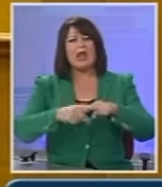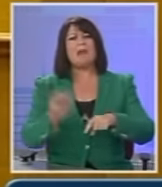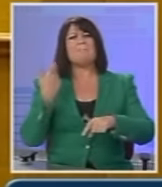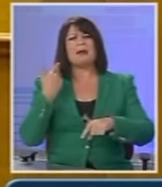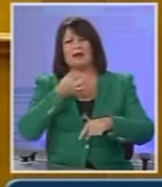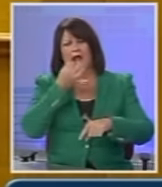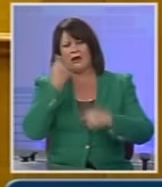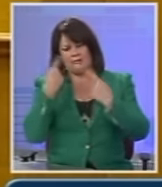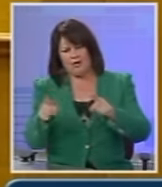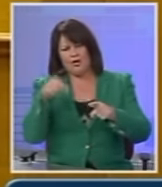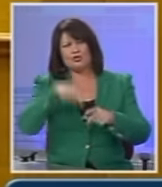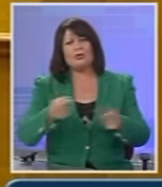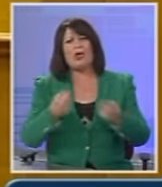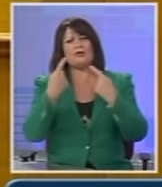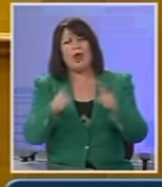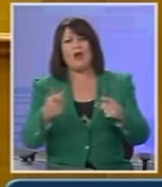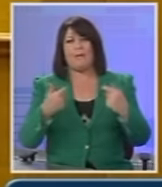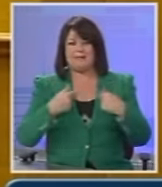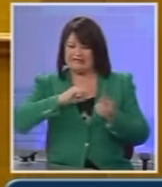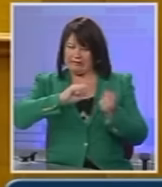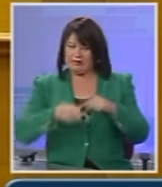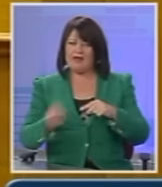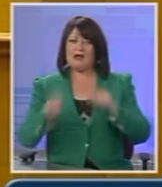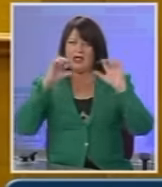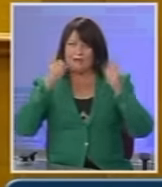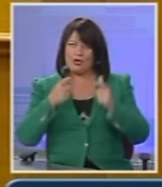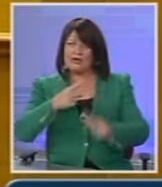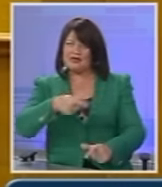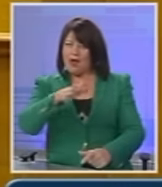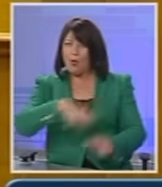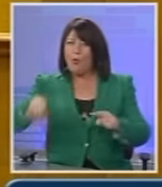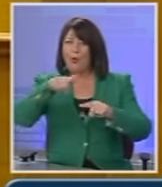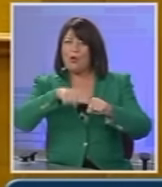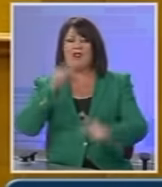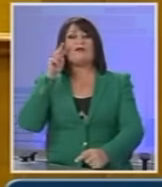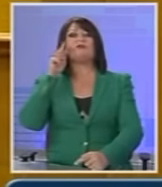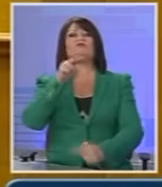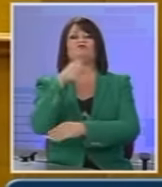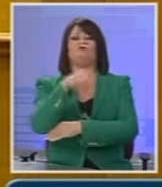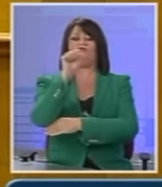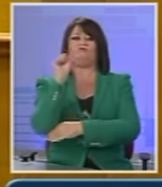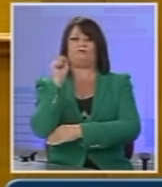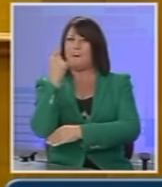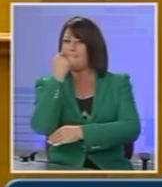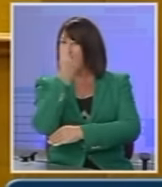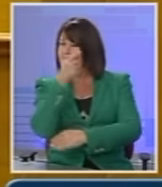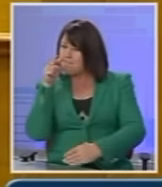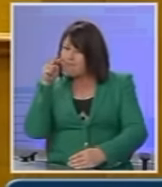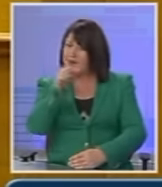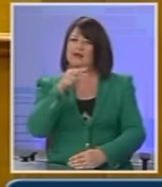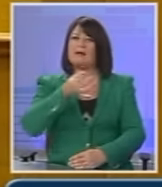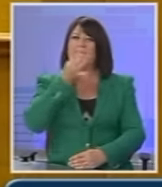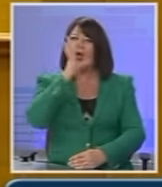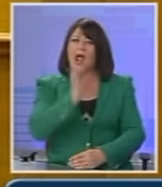άλλα κάνουν, εμείς οι νεοδημοκράτες μπορούμε να κοιτάμε όλους τους Έλληνες με το κεφάλι ψηλά στα μάτια, γιατί τους είπαμε